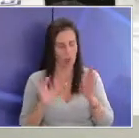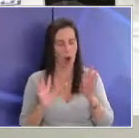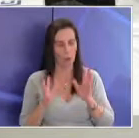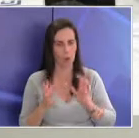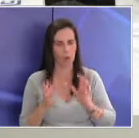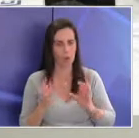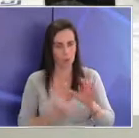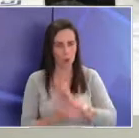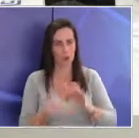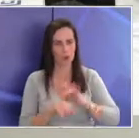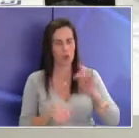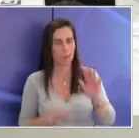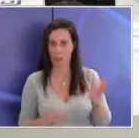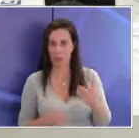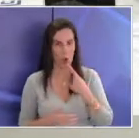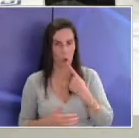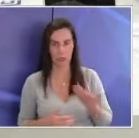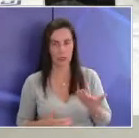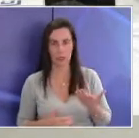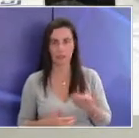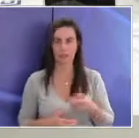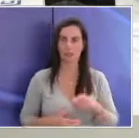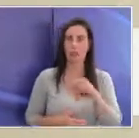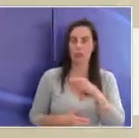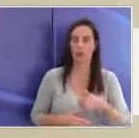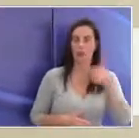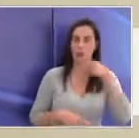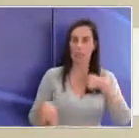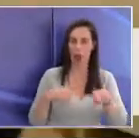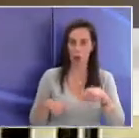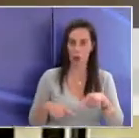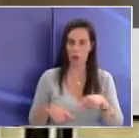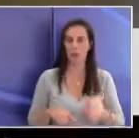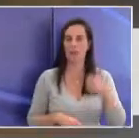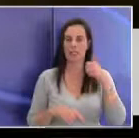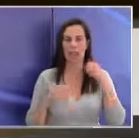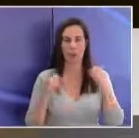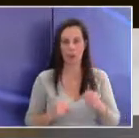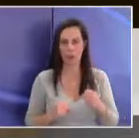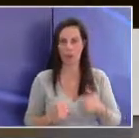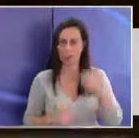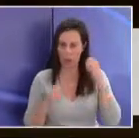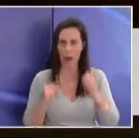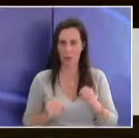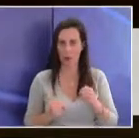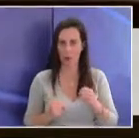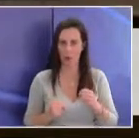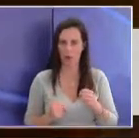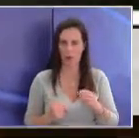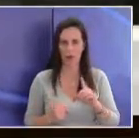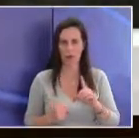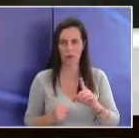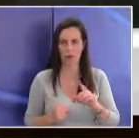רגישה, מה? זה קצת מסוכן? זה שהוא שר חוץ ושר ביטחון. שר ביטחון וראש הממשלה היו